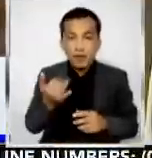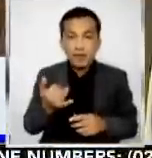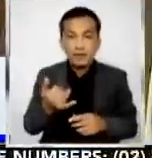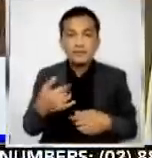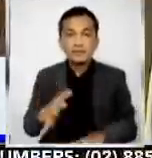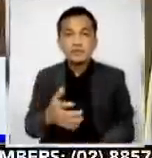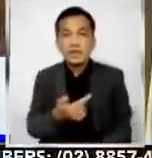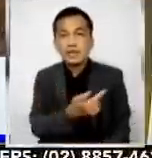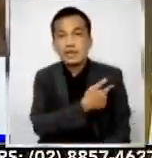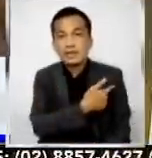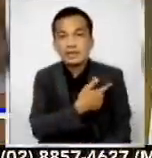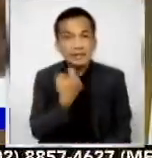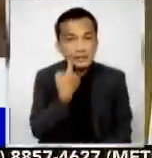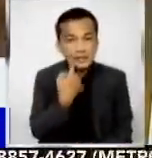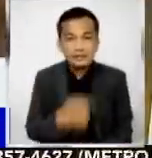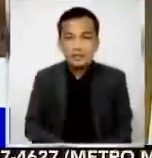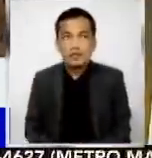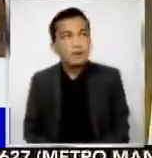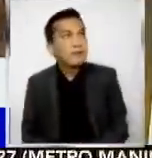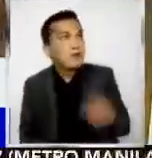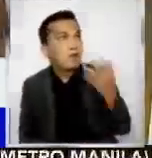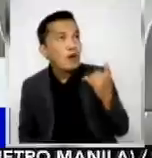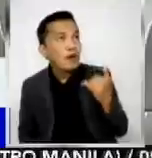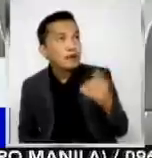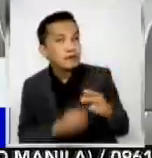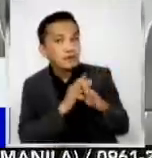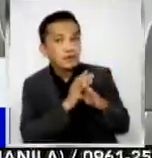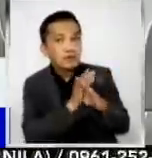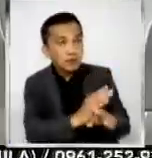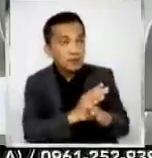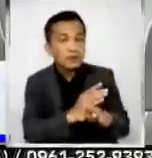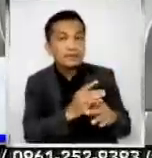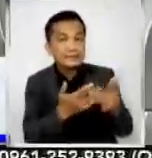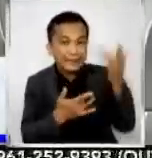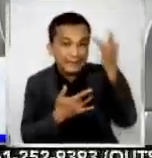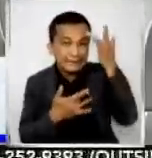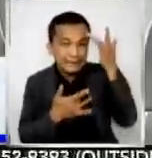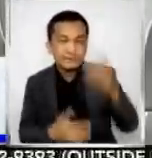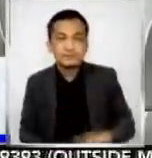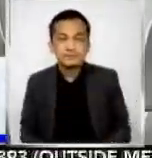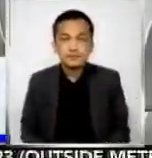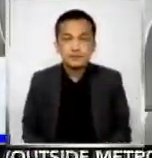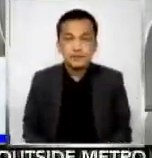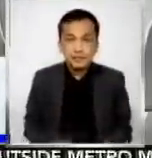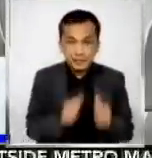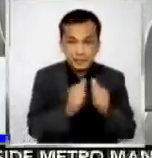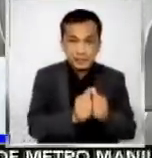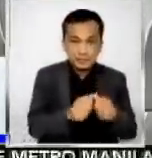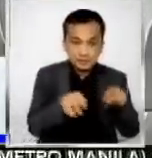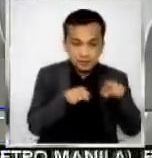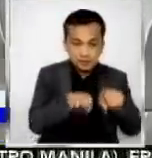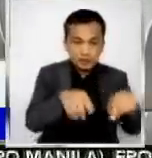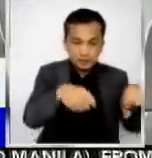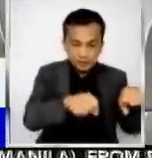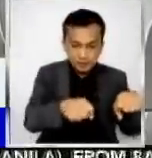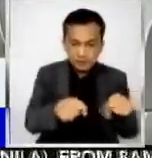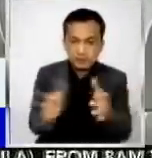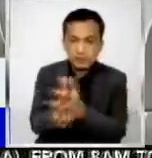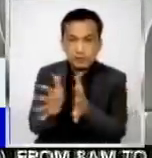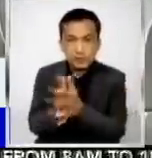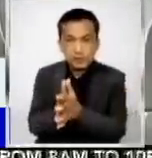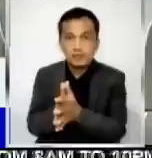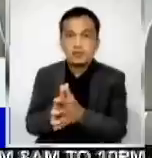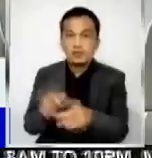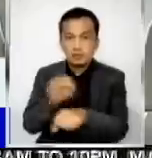Para maiwasan yung mga sakit-sakit. Isang daw mga tricycle driver, vendor at iba pang essential workers ang